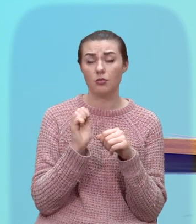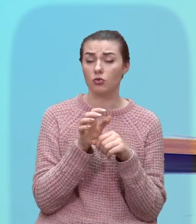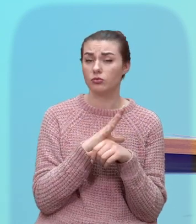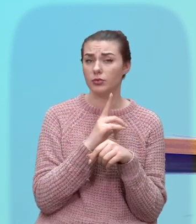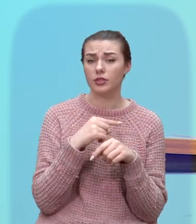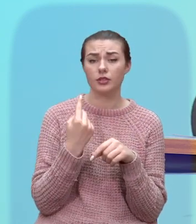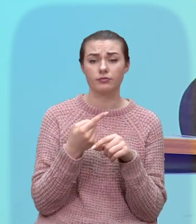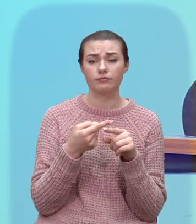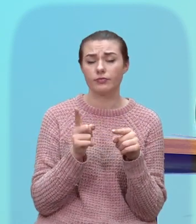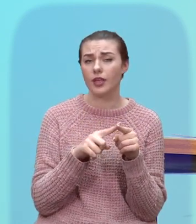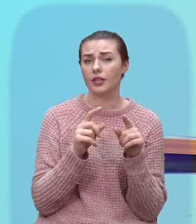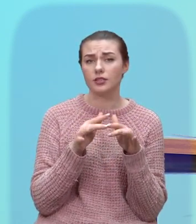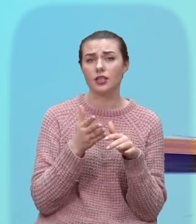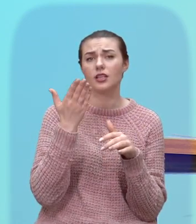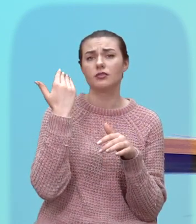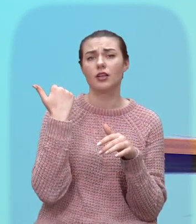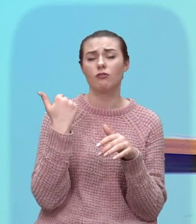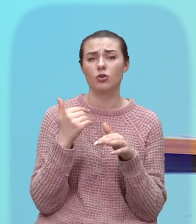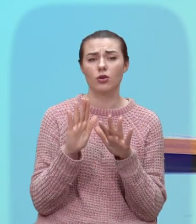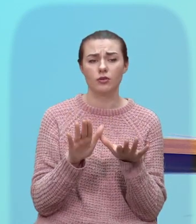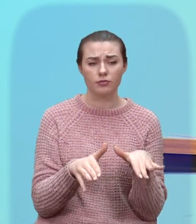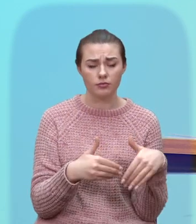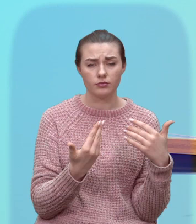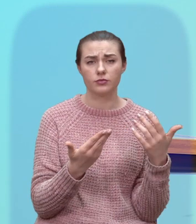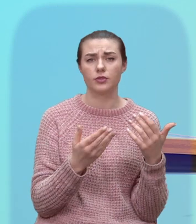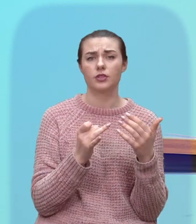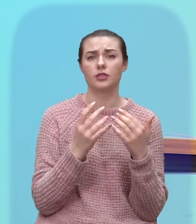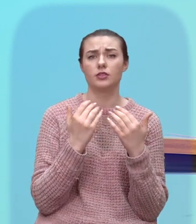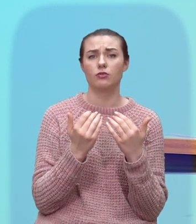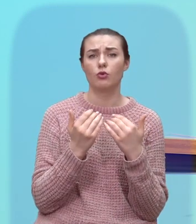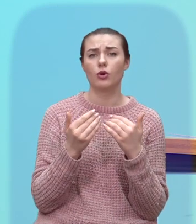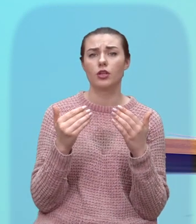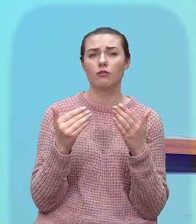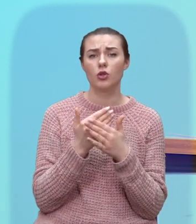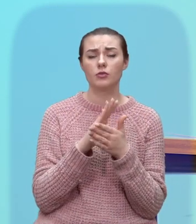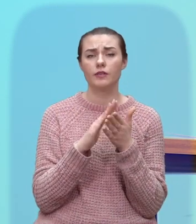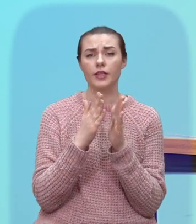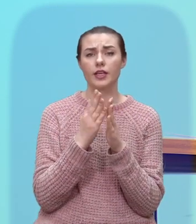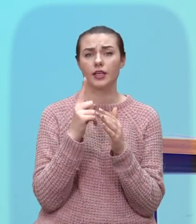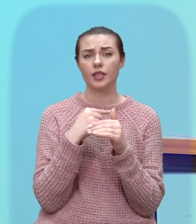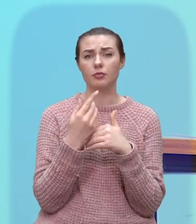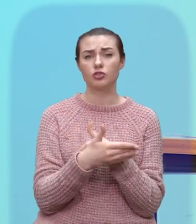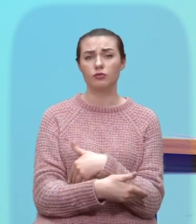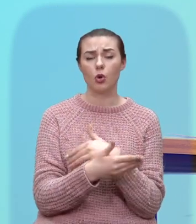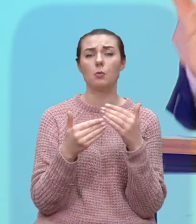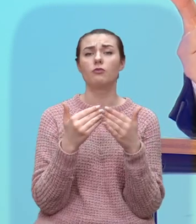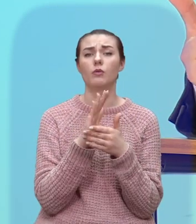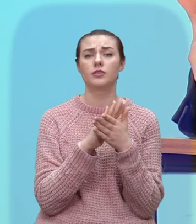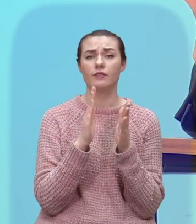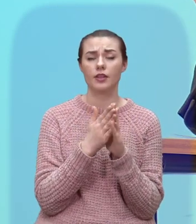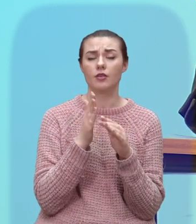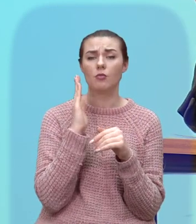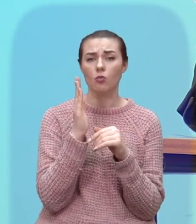может быть это дела давно минувших дней и сегодня в новом завете когда мы живем уже в